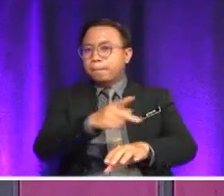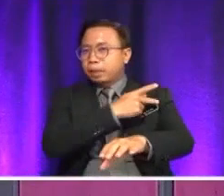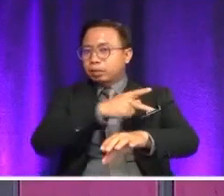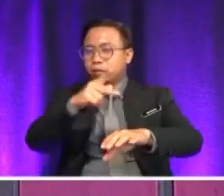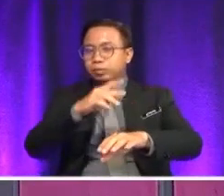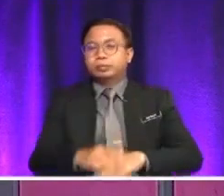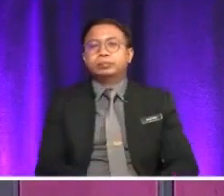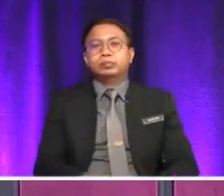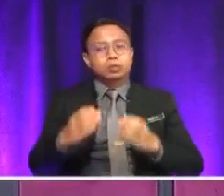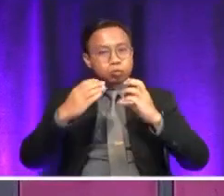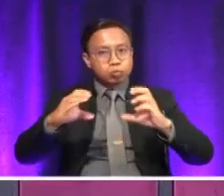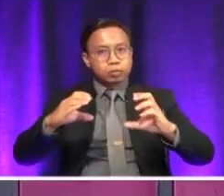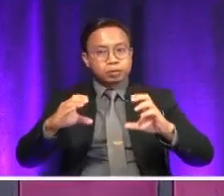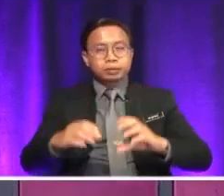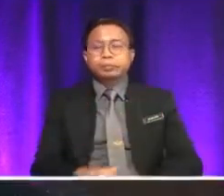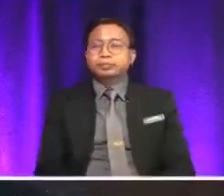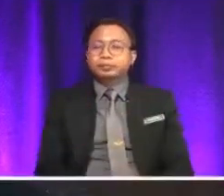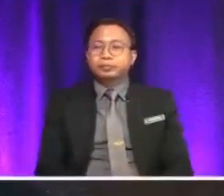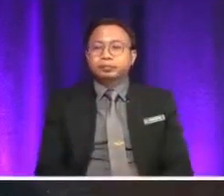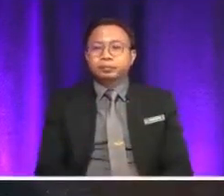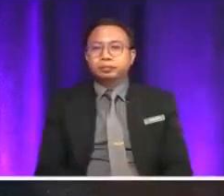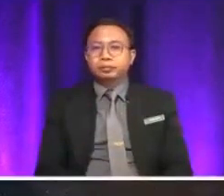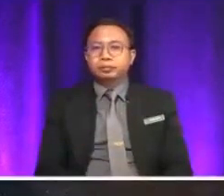pantun. Kita cuba Okey. Okey.